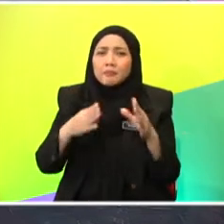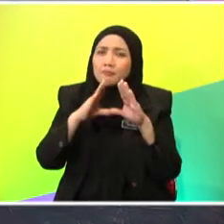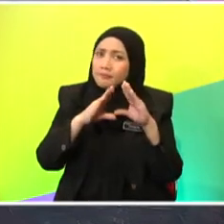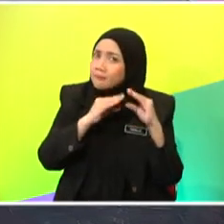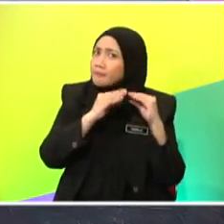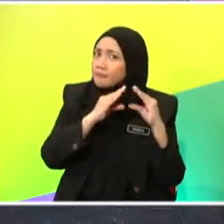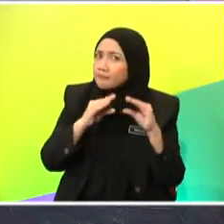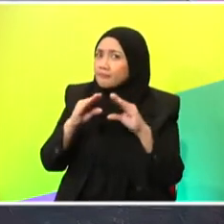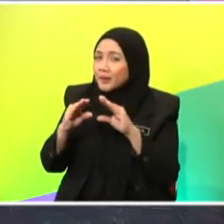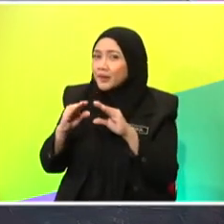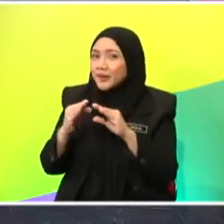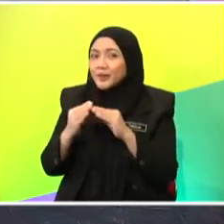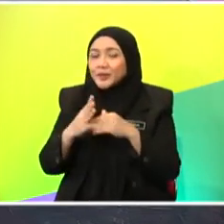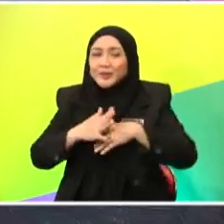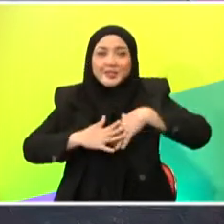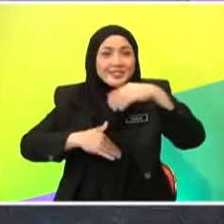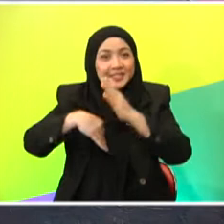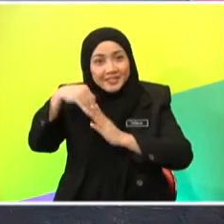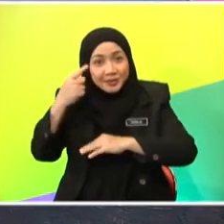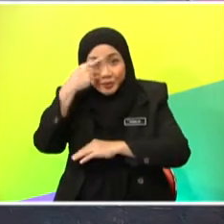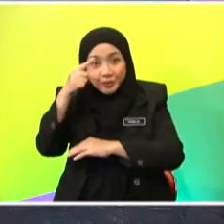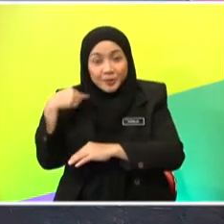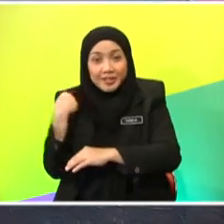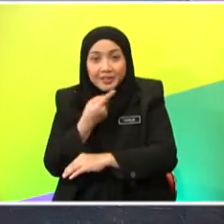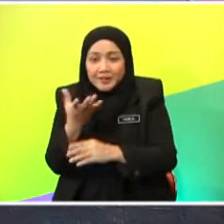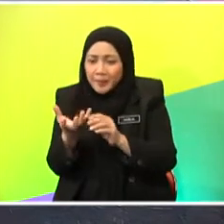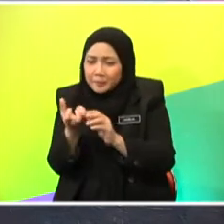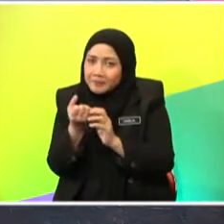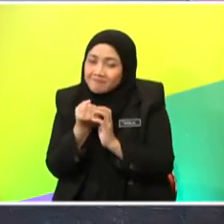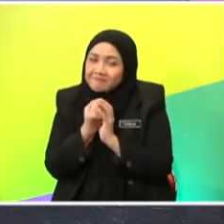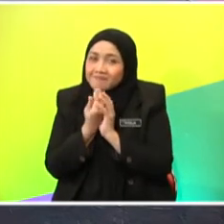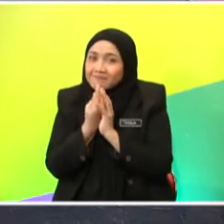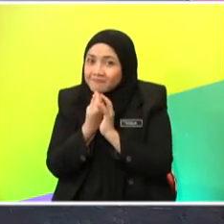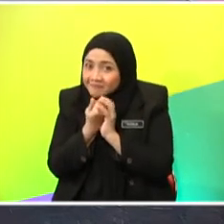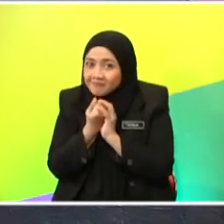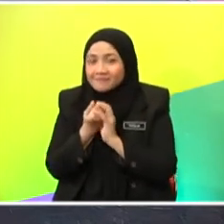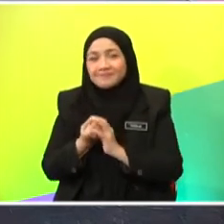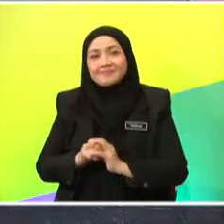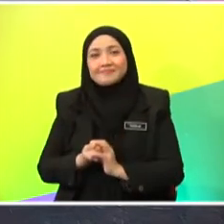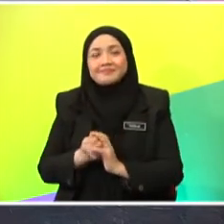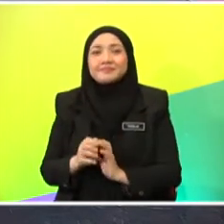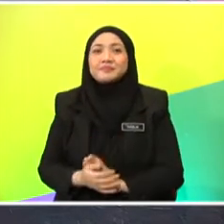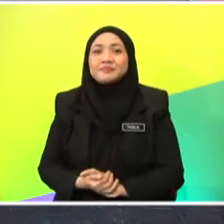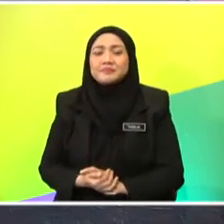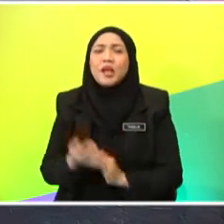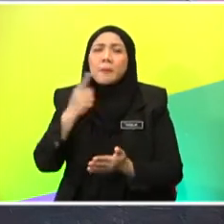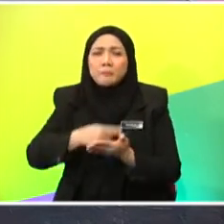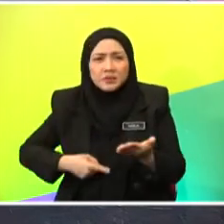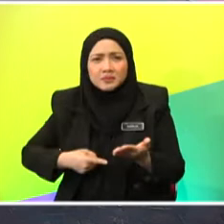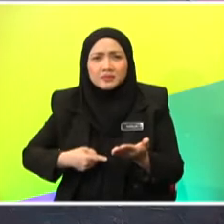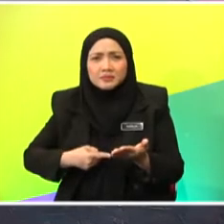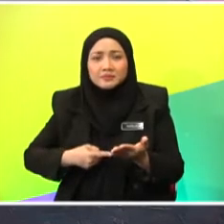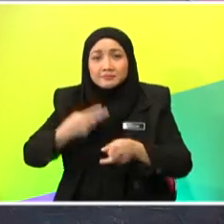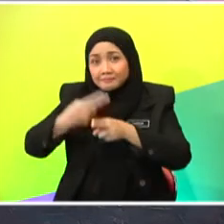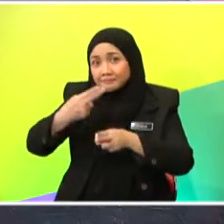sedap dipegang Oke jago ini aku ya Saya lupa lah main ikan tadi kita